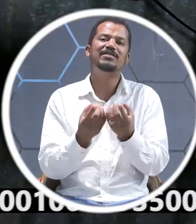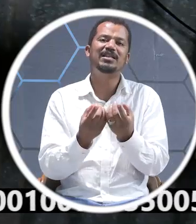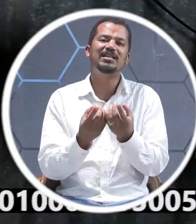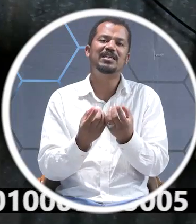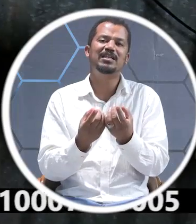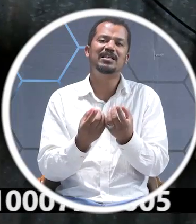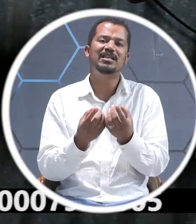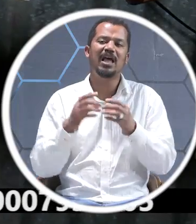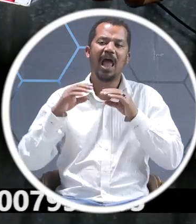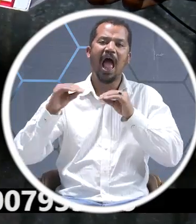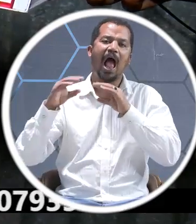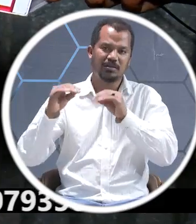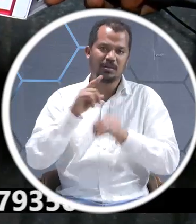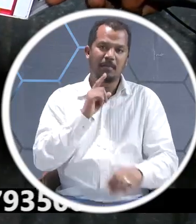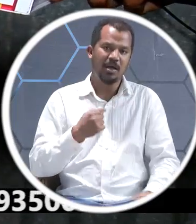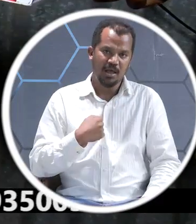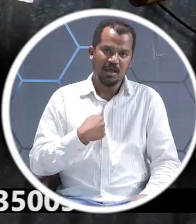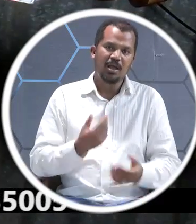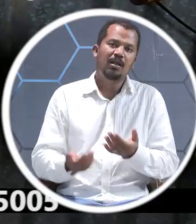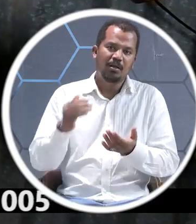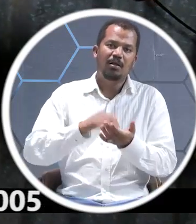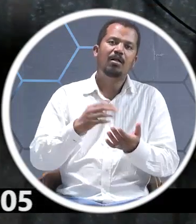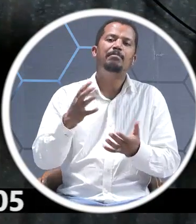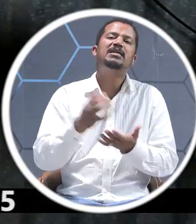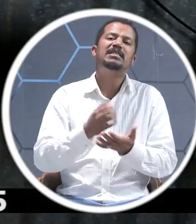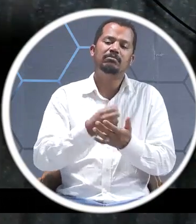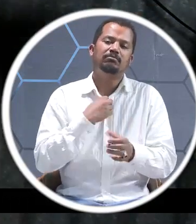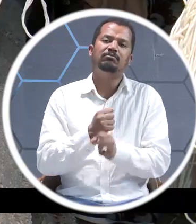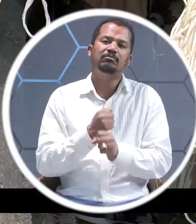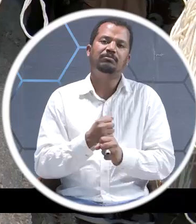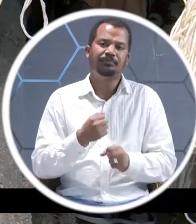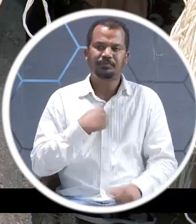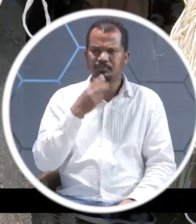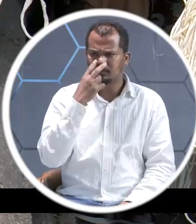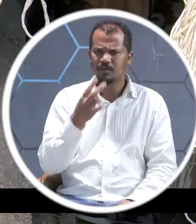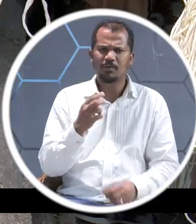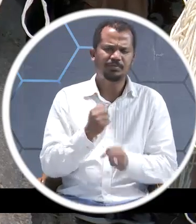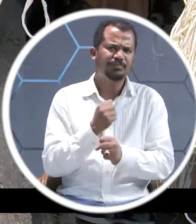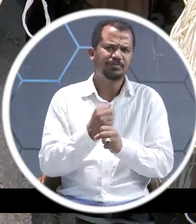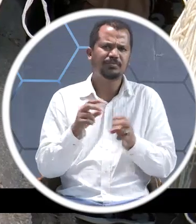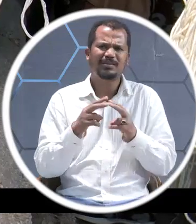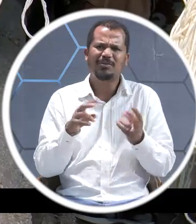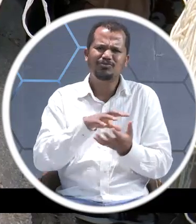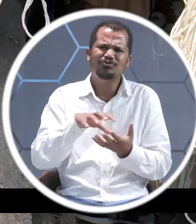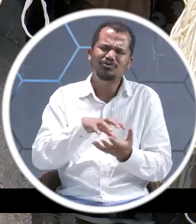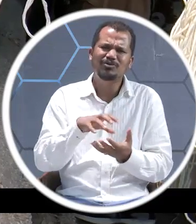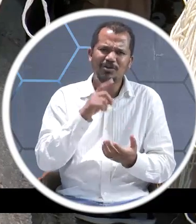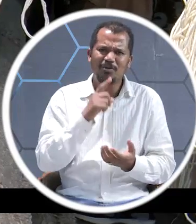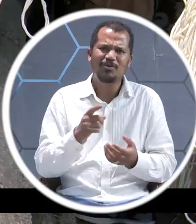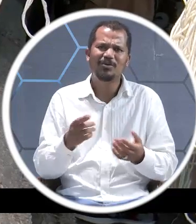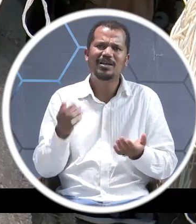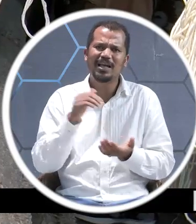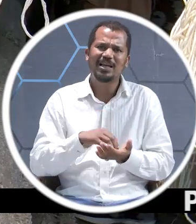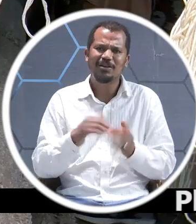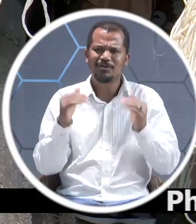እንት የአሰልጣኝም ነኝ። እንደገና ደግሞ ያው ምርት ማምረታለሁ። እንዳየሁት ስራው በጣም ውስብስብ ነው።